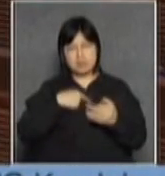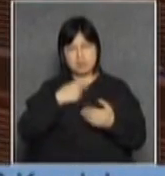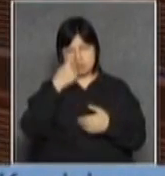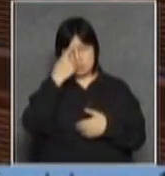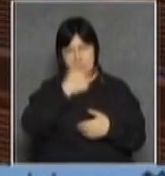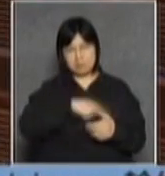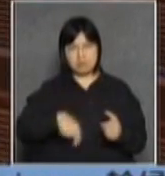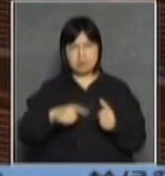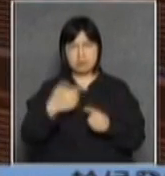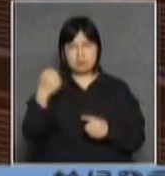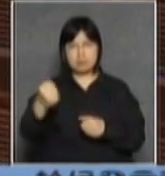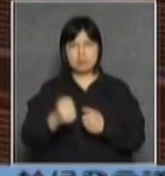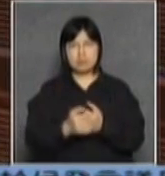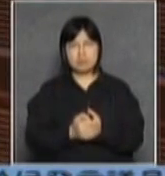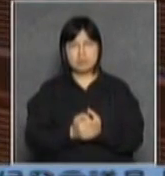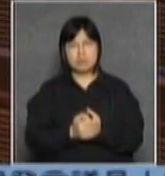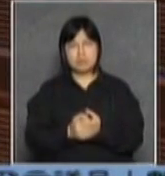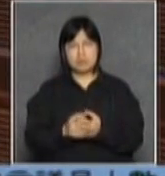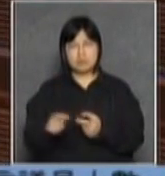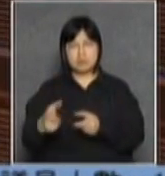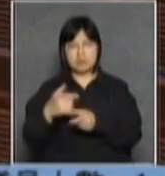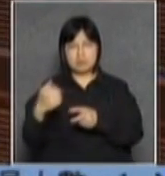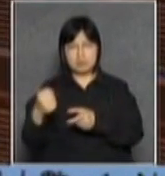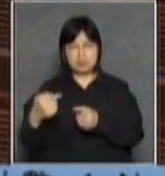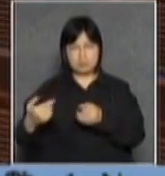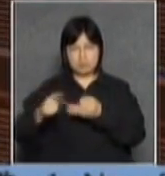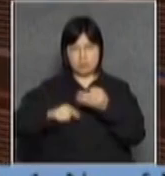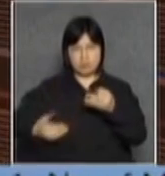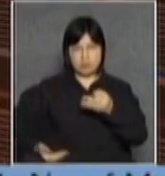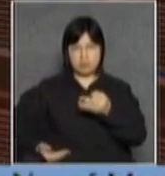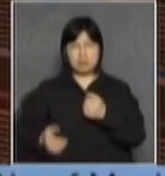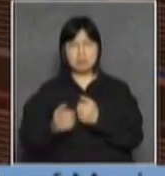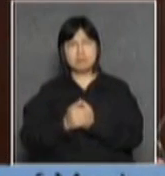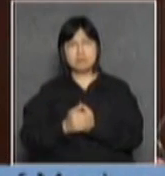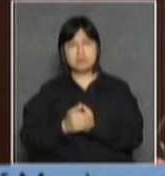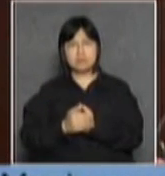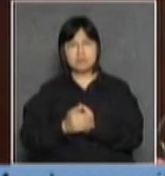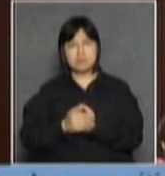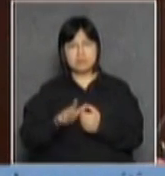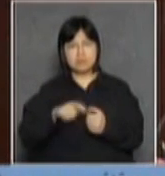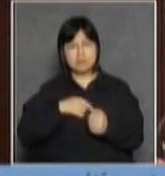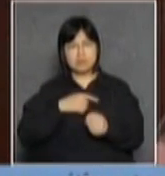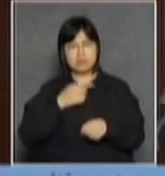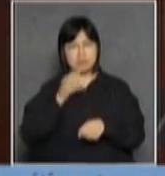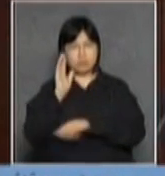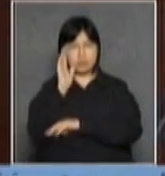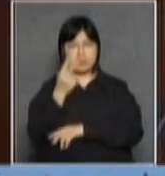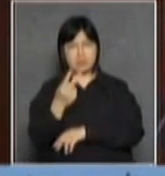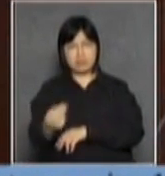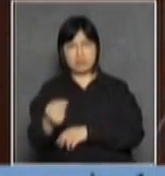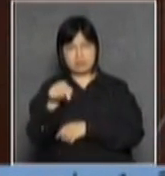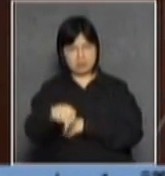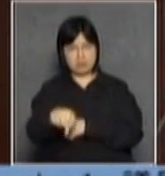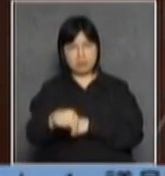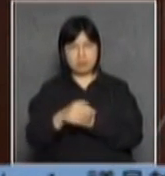即系嗱，呢个曾俊华除咗即系我讲就系话， 阿梁议员呢次咧已经系你27次嘅发言喺呢一项辩